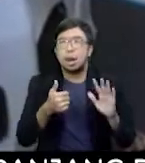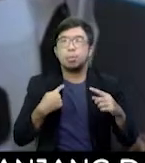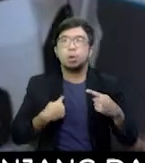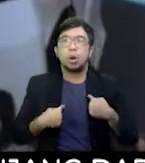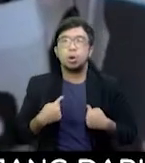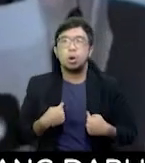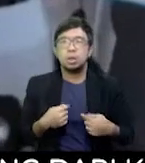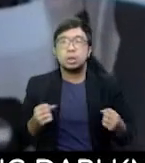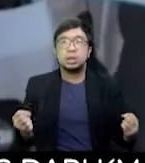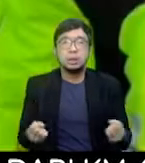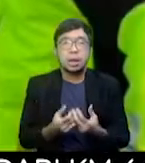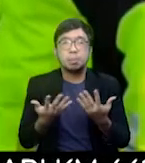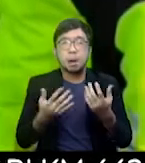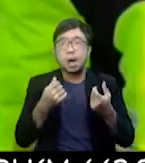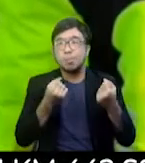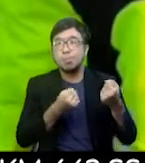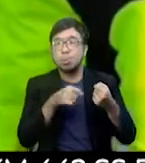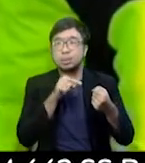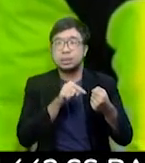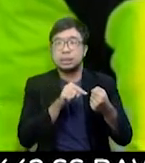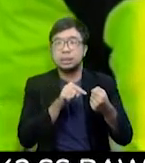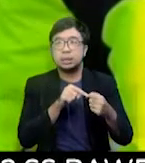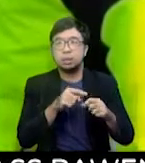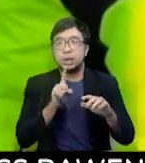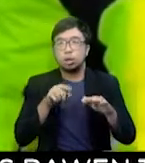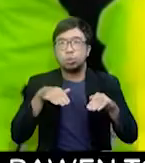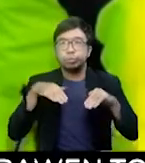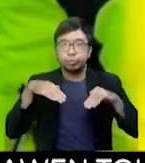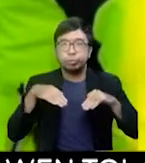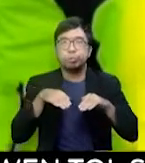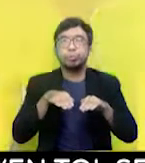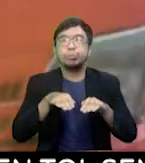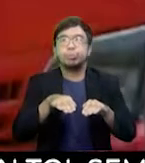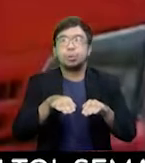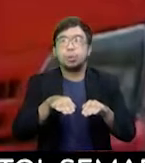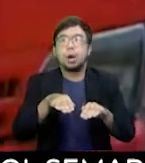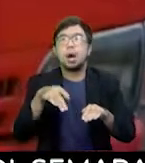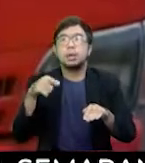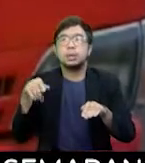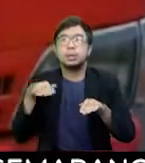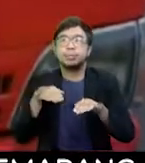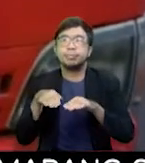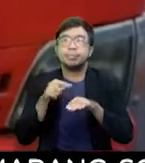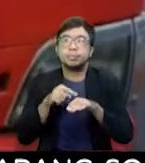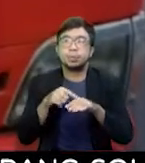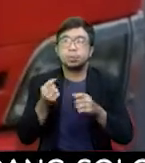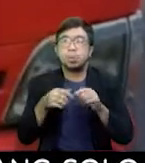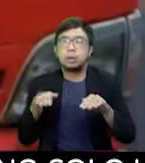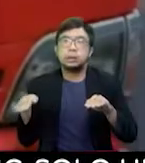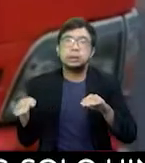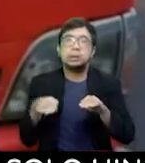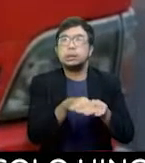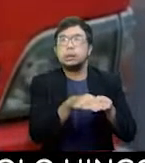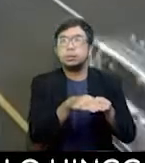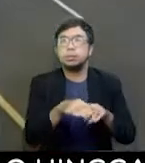setelah mobil syarat penumpang yang menggunakan jalur one way arah Jakarta menabrak minibus yang sedang beristirahat di bahu jalan Sabtu